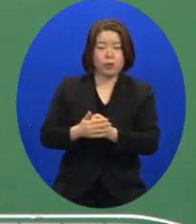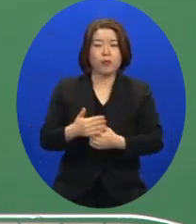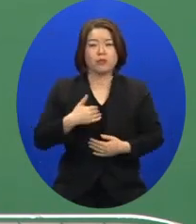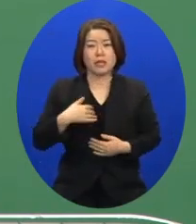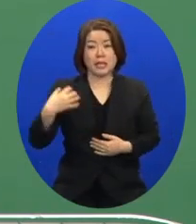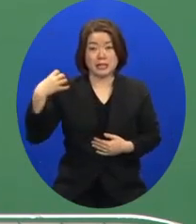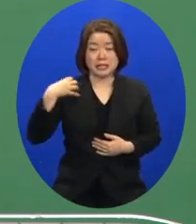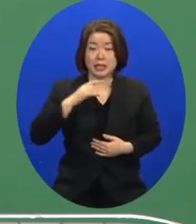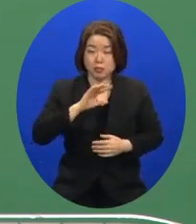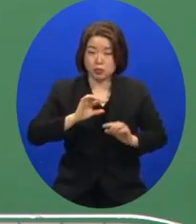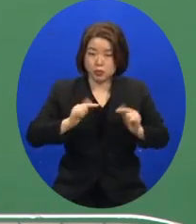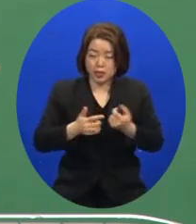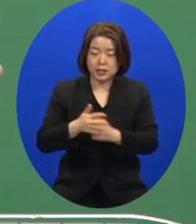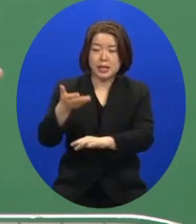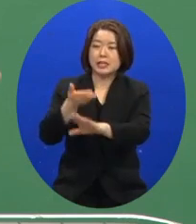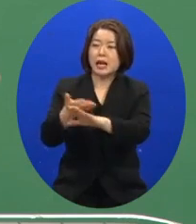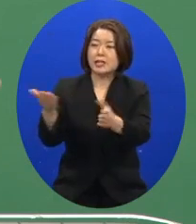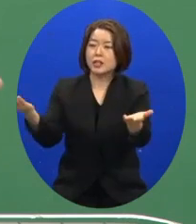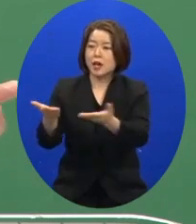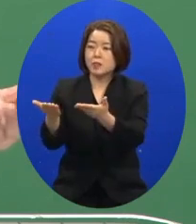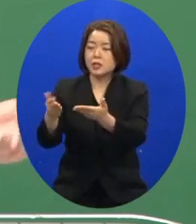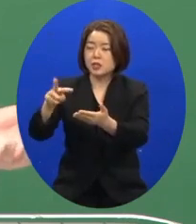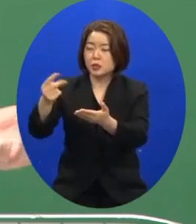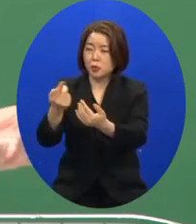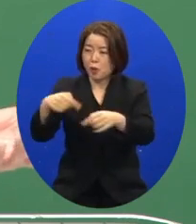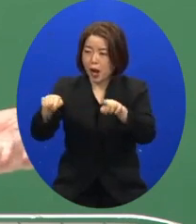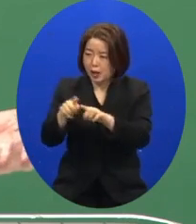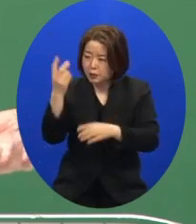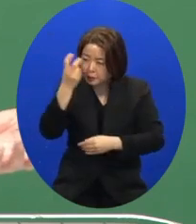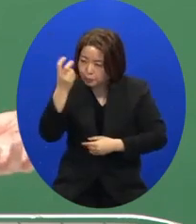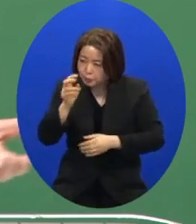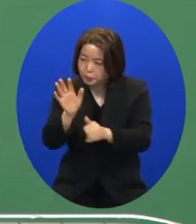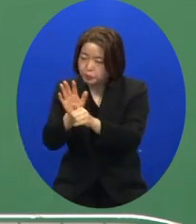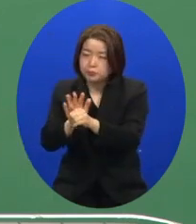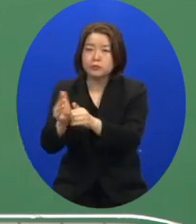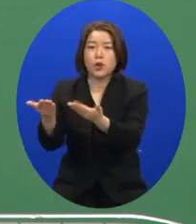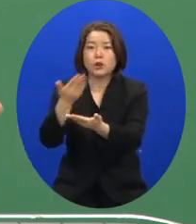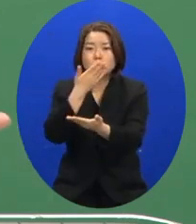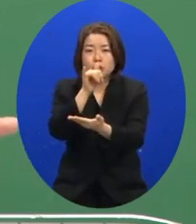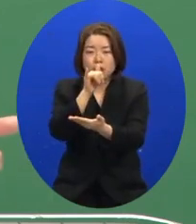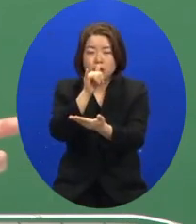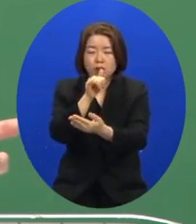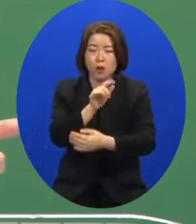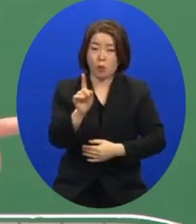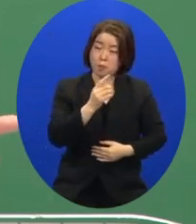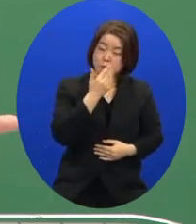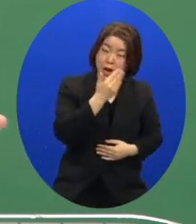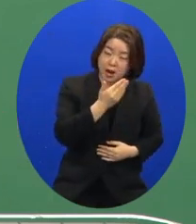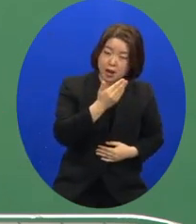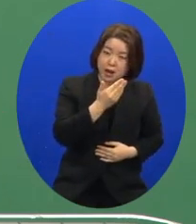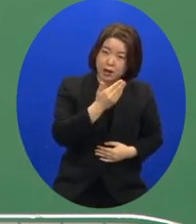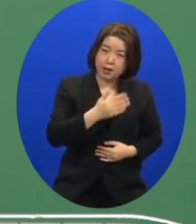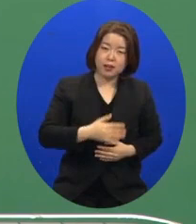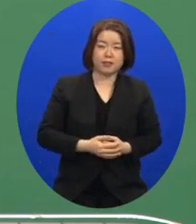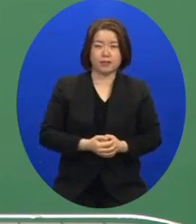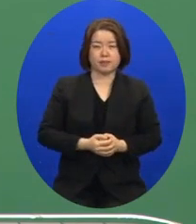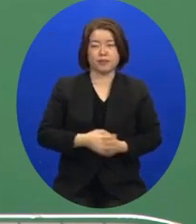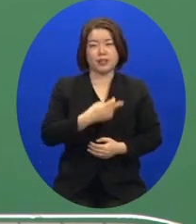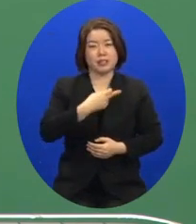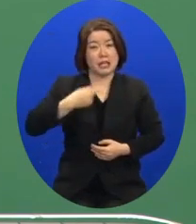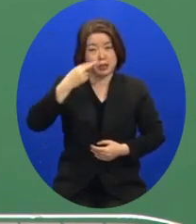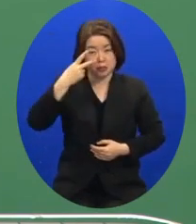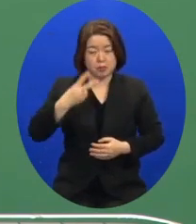다할 뿐만 아니고 다른 사람의 일까지 돌볼 수 있습니까? 어떻게 이게 가능한 일입니까? 사도